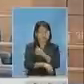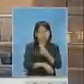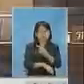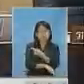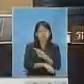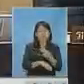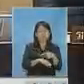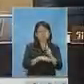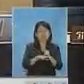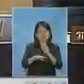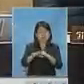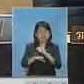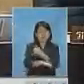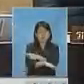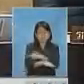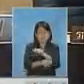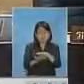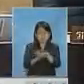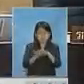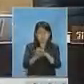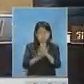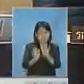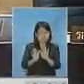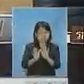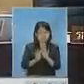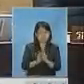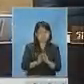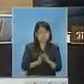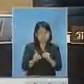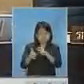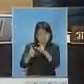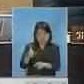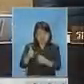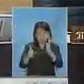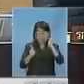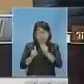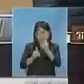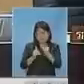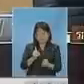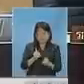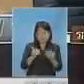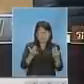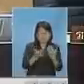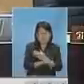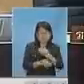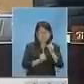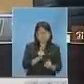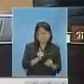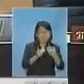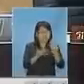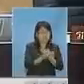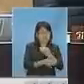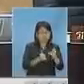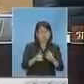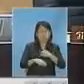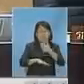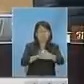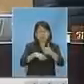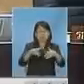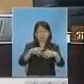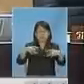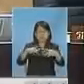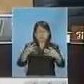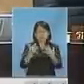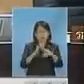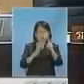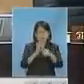ผมขอความกรุณาอย่างนี้ได้มั้ยครับให้จบทีละท่านแล้วก็เดี๋ยวมีท่านผู้นำฝ่ายค้านเนี่ยท่านจะได้